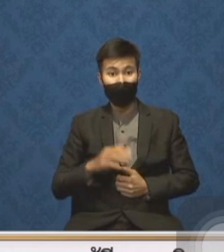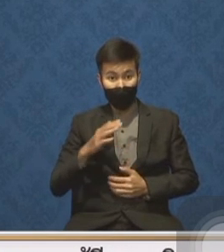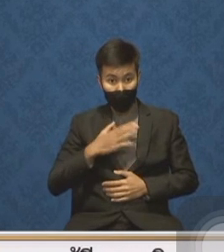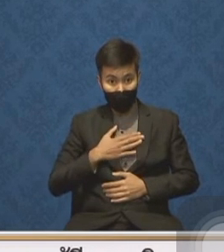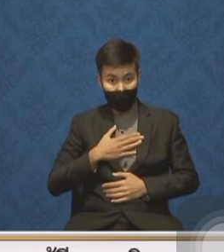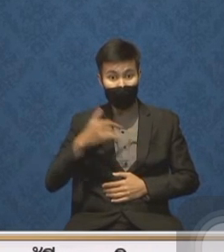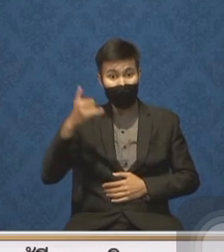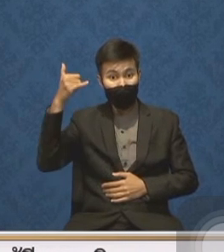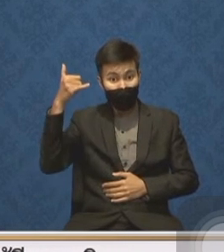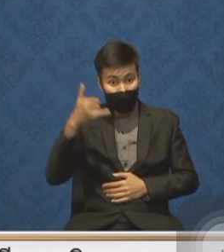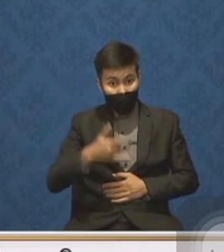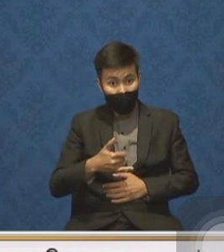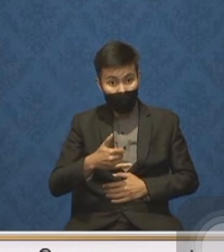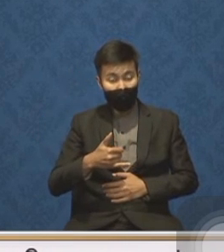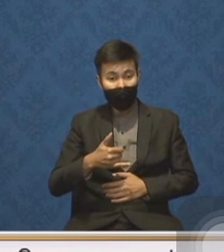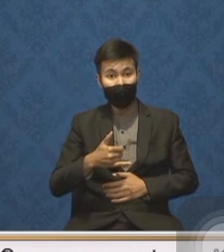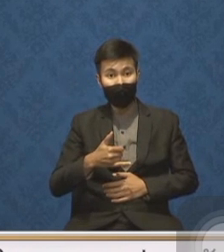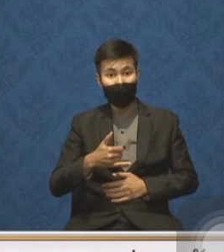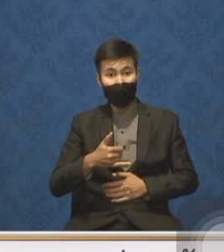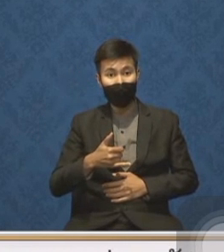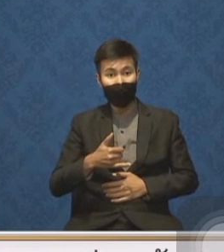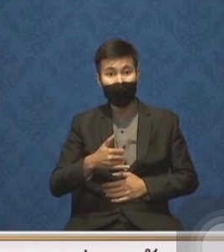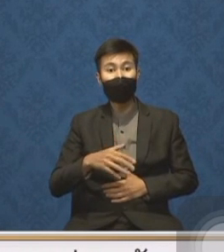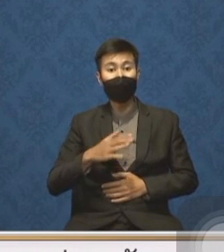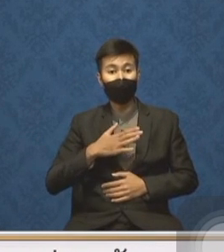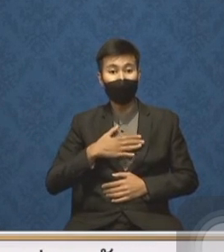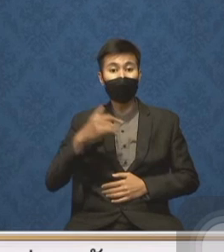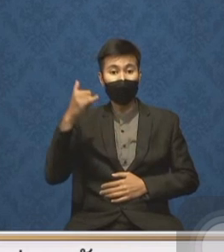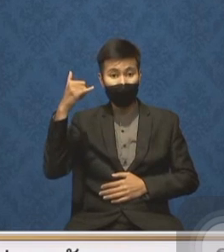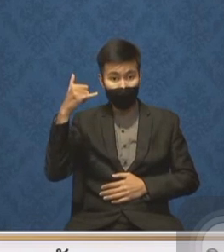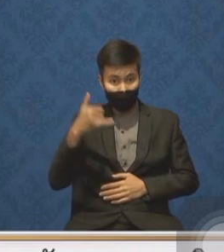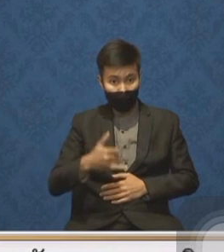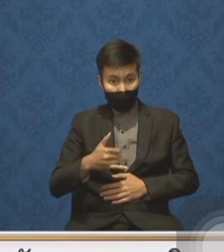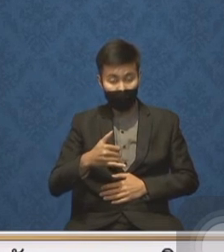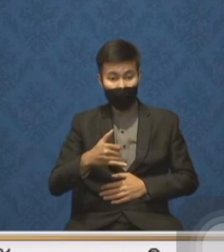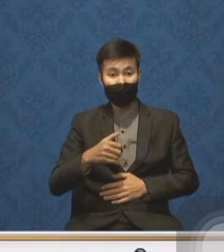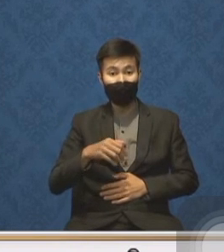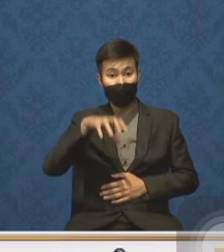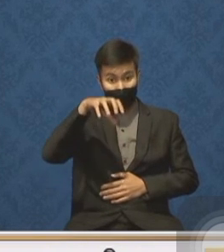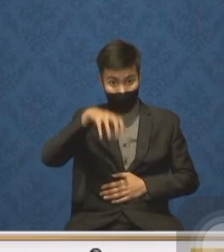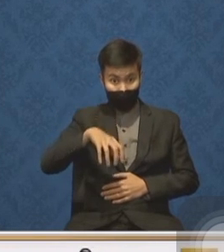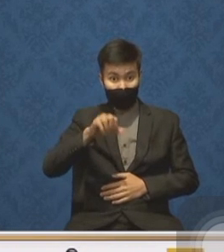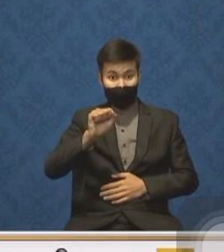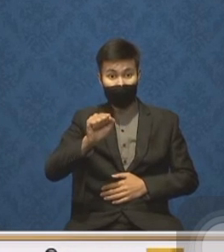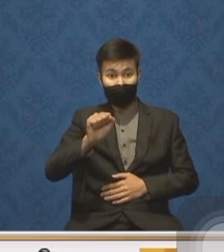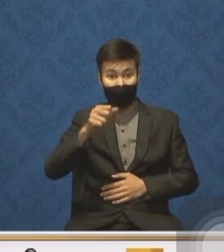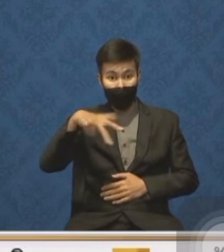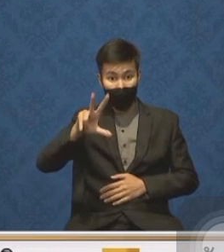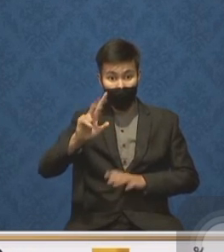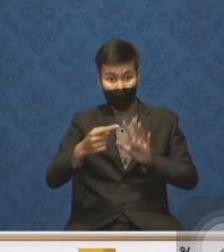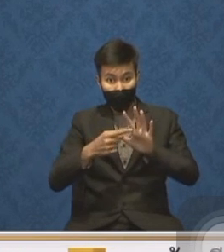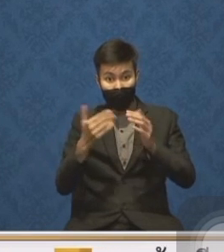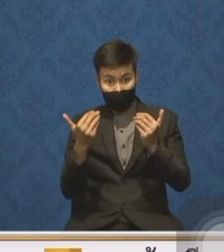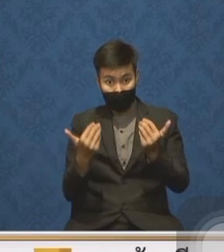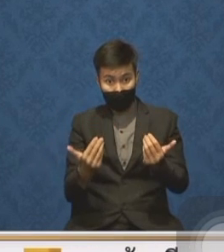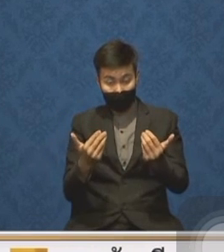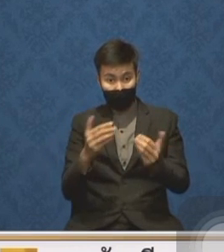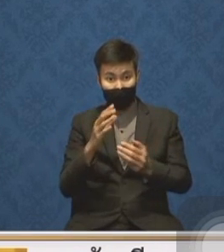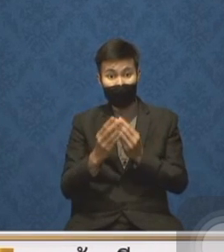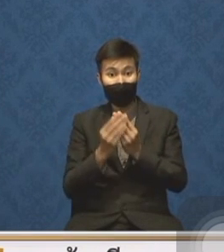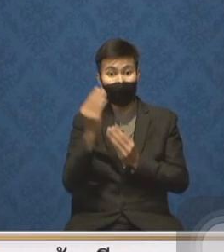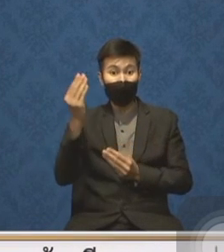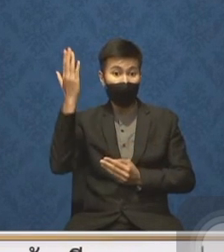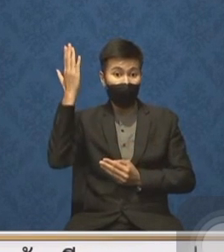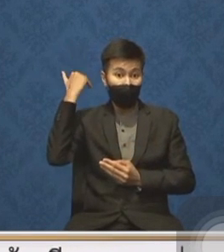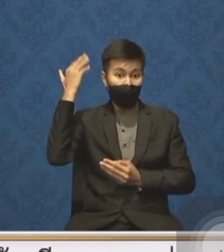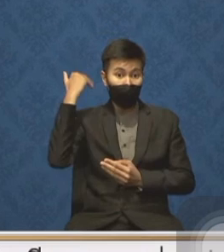านผมเพิ่งเข้าได้มีโอกาสมาเหยียบกลับมาเหยียบสภาแห่งนี้เป็นครั้งแรกนะครับเมื่ออาทิตย์ที่แล้วผมตกใจครับผ